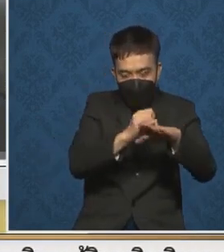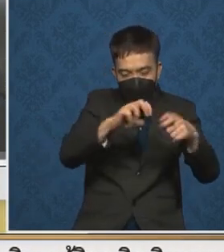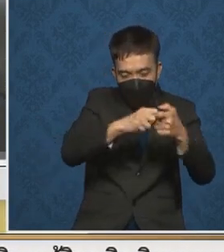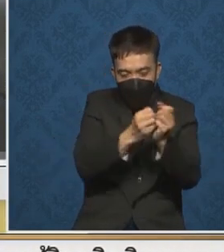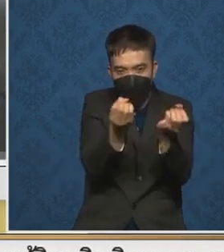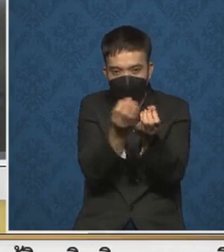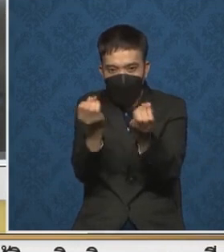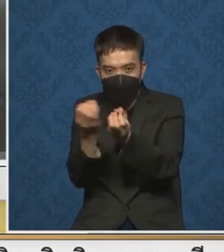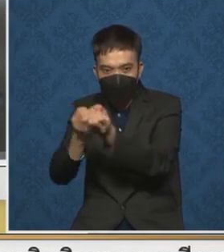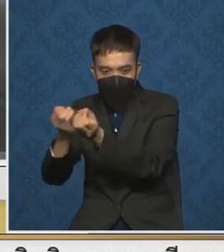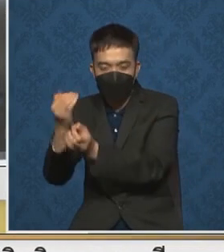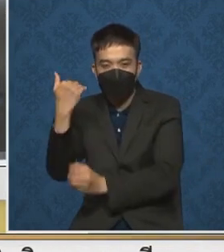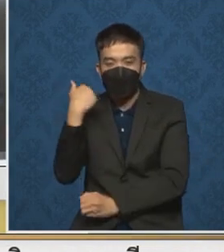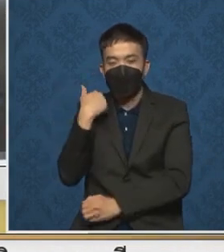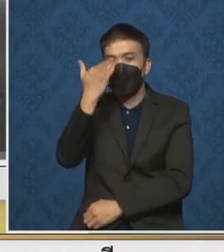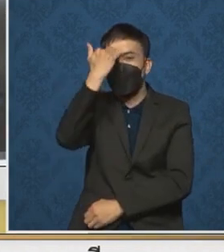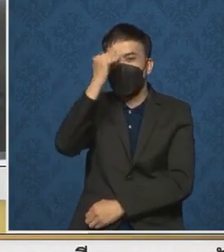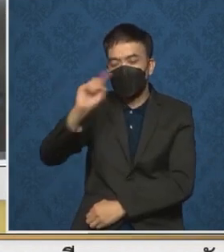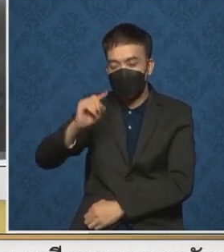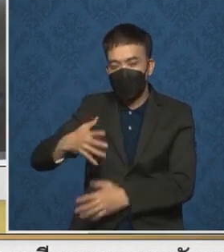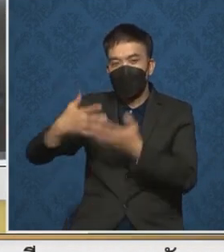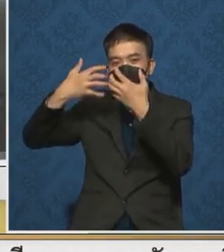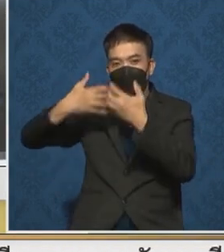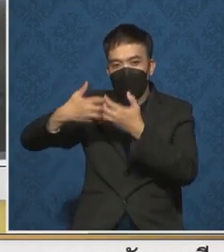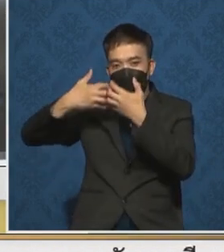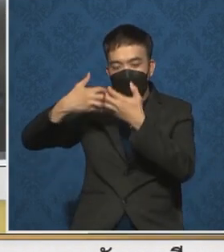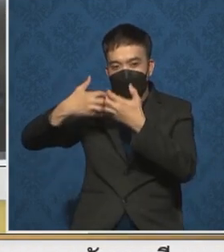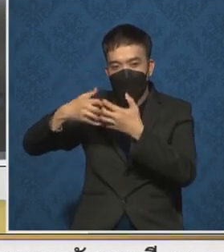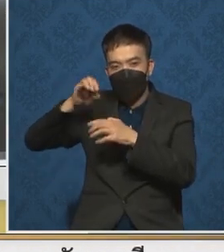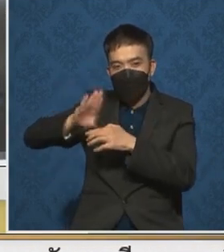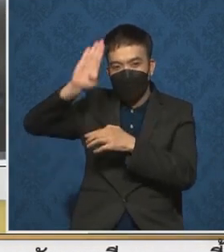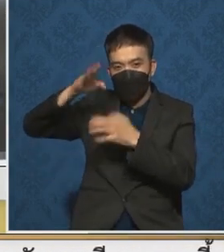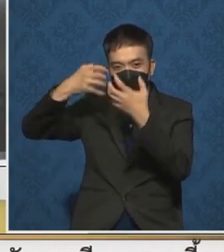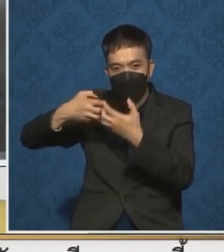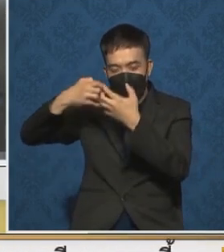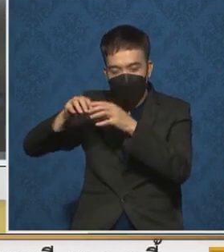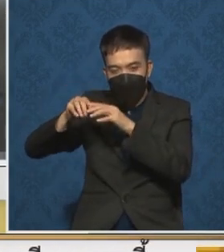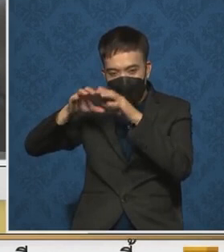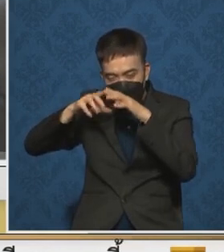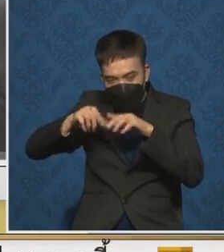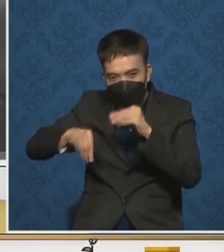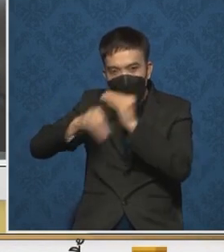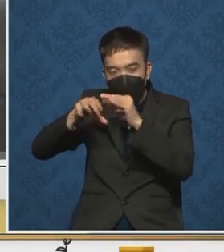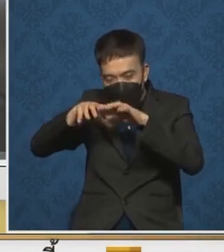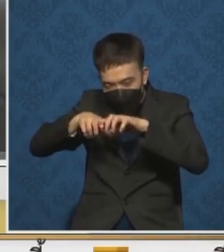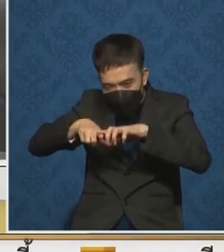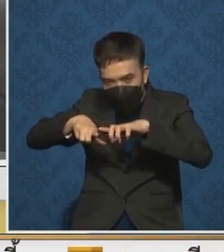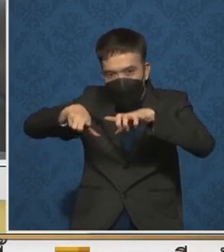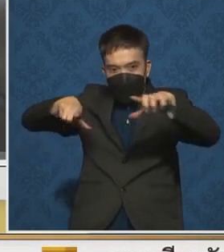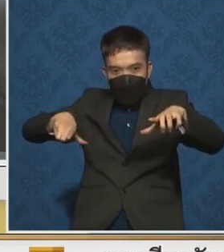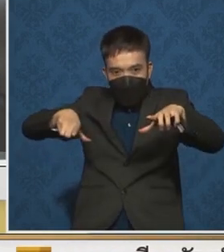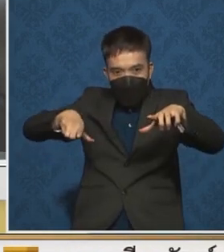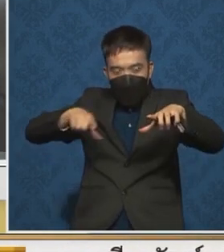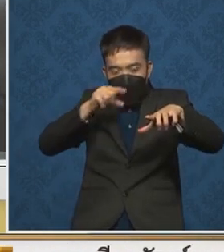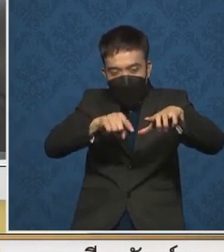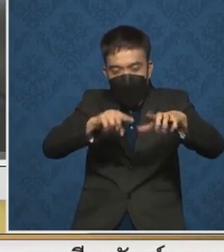อุตสาหกรมขยายไปในพืนที่ดงก่าวประถมมาบทก็คือมาจ